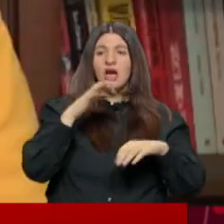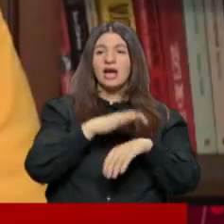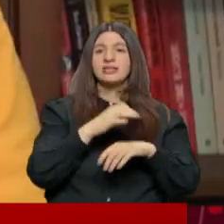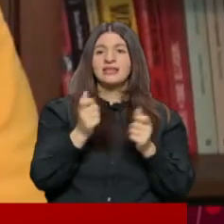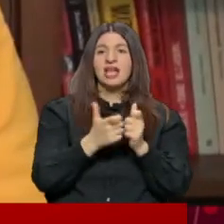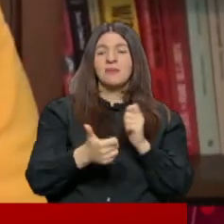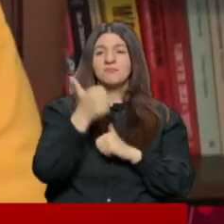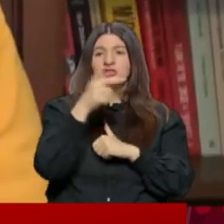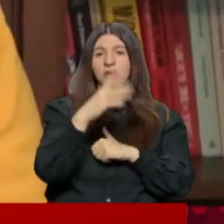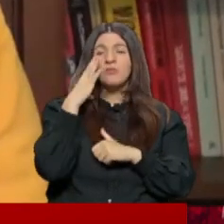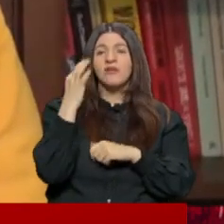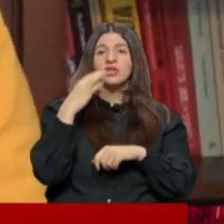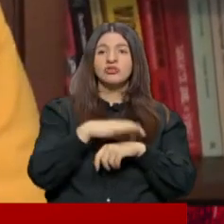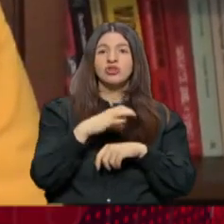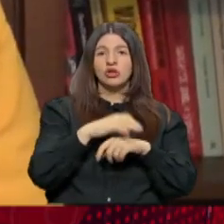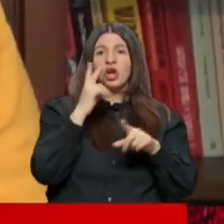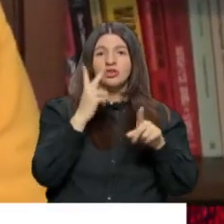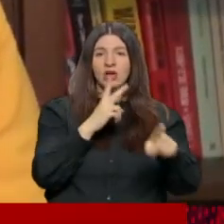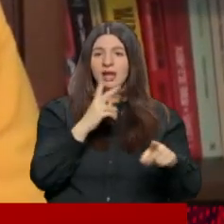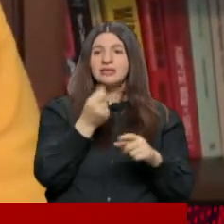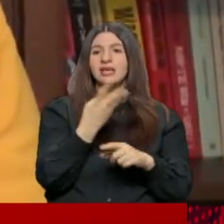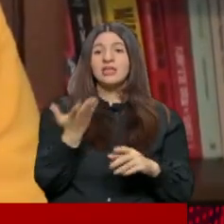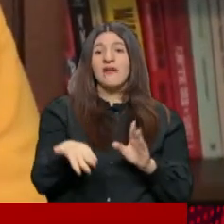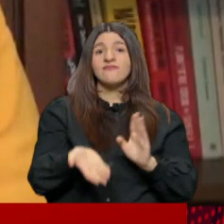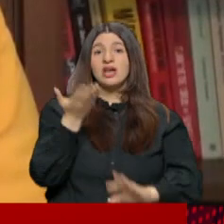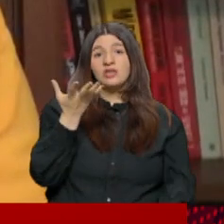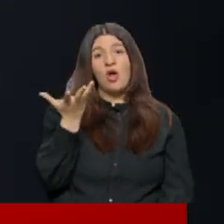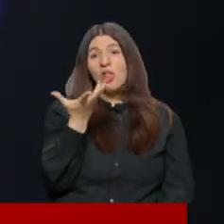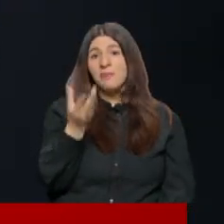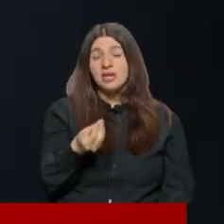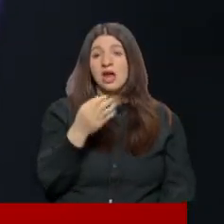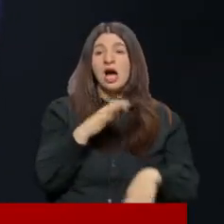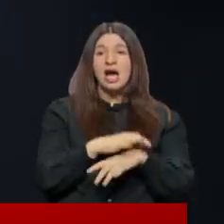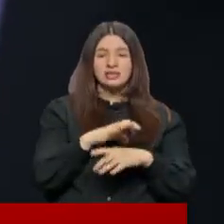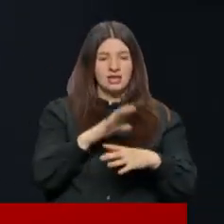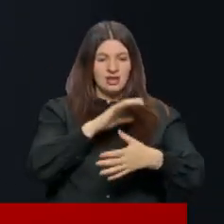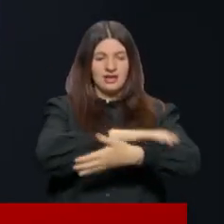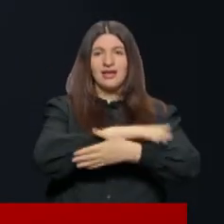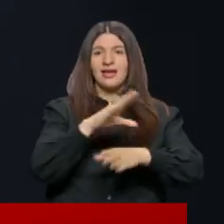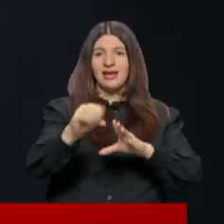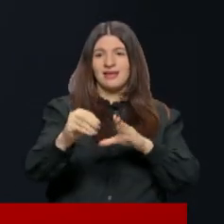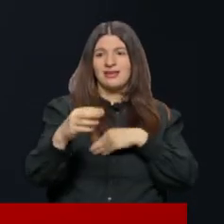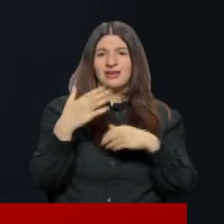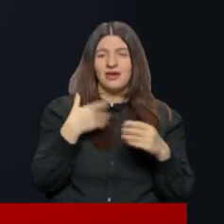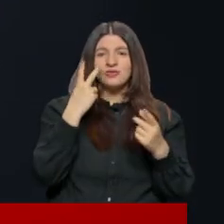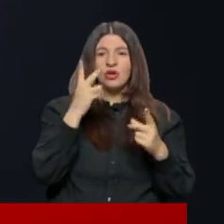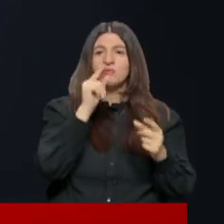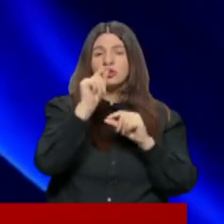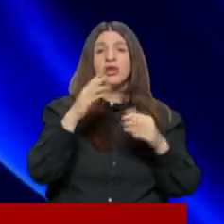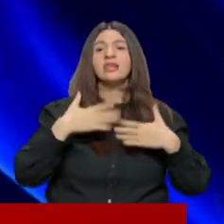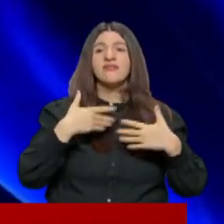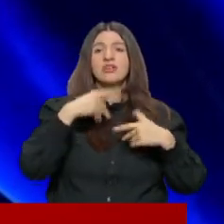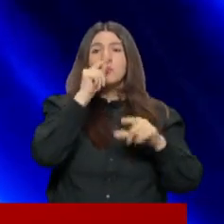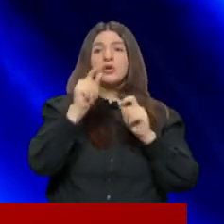Derneği Başkanı Profesör Doktor Mehmet Ceyhan'a göre sayı çok daha yüksek olabilir. Hastalık temasla bulaşıyor. Bakan Koca solunum